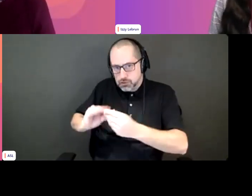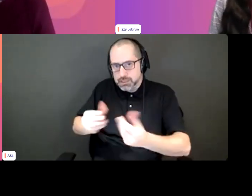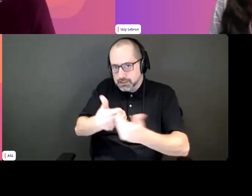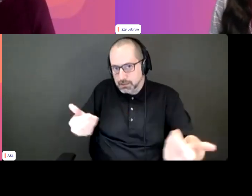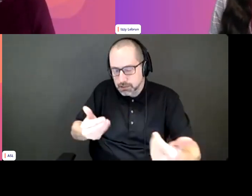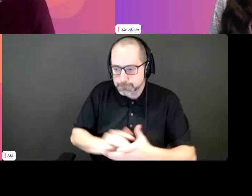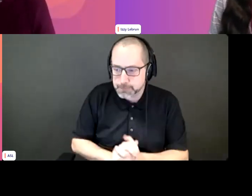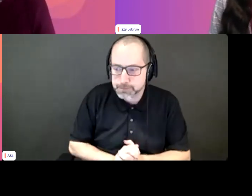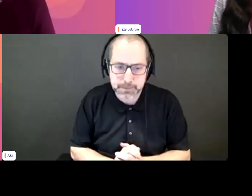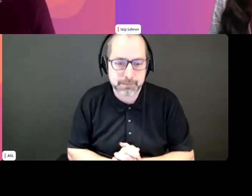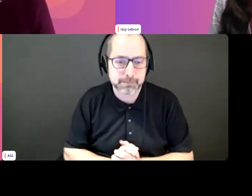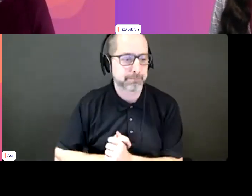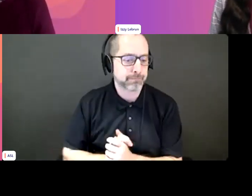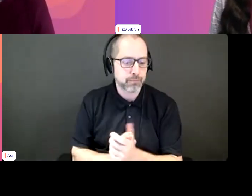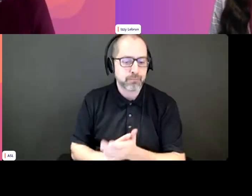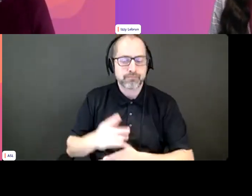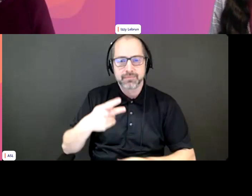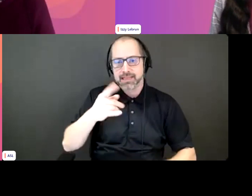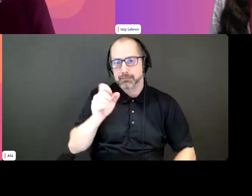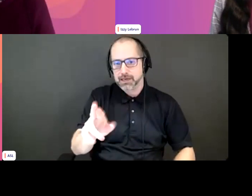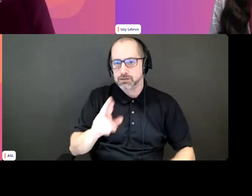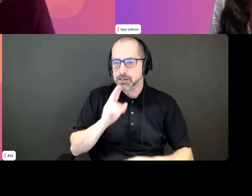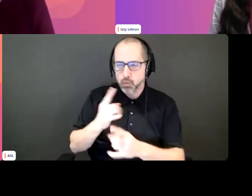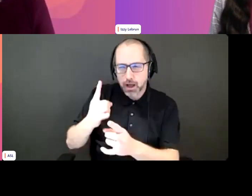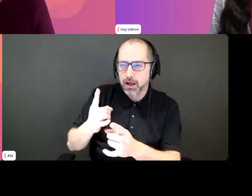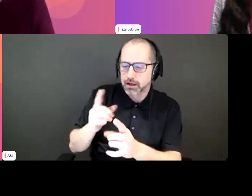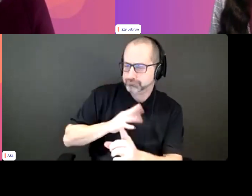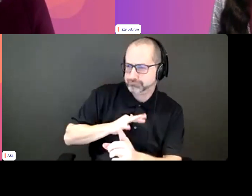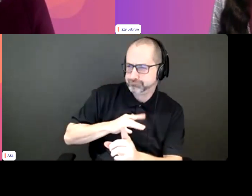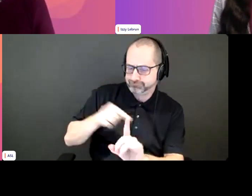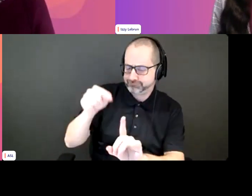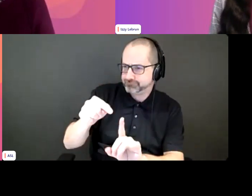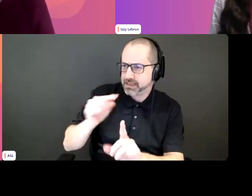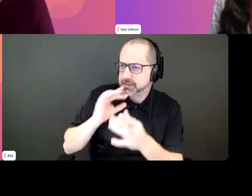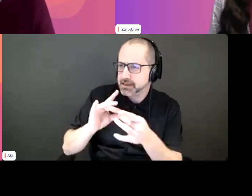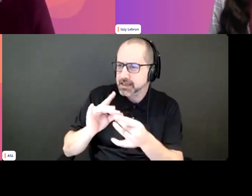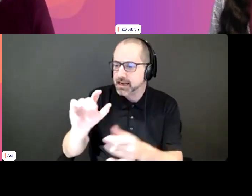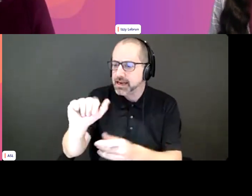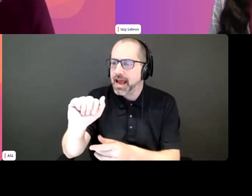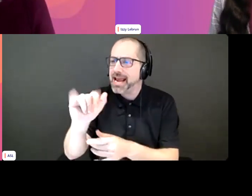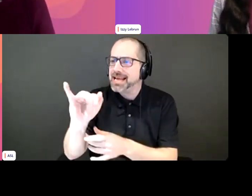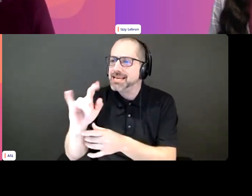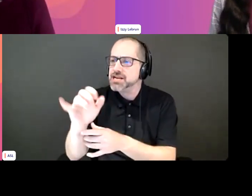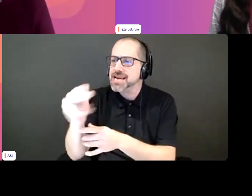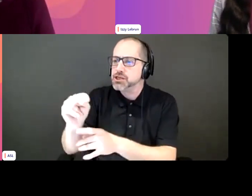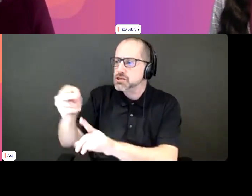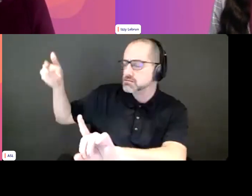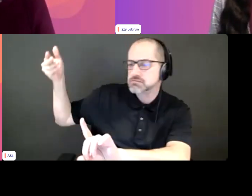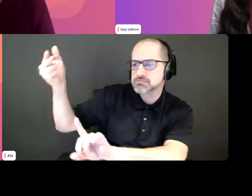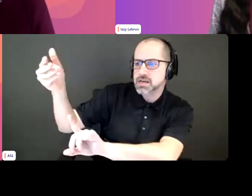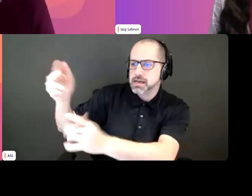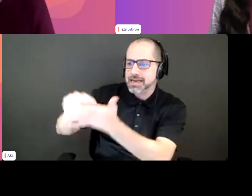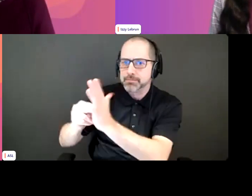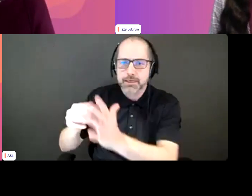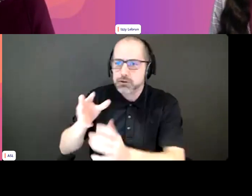faire cette personne et si je peux faire un suivi une partie intéressante de votre réponse et les